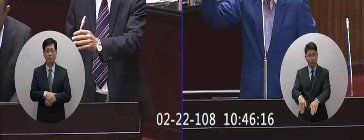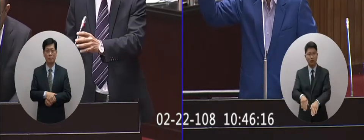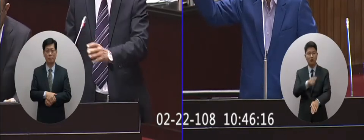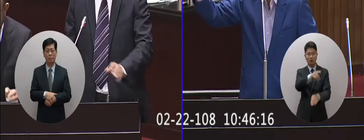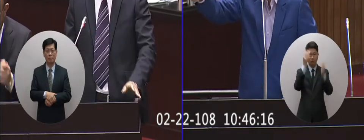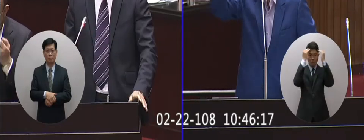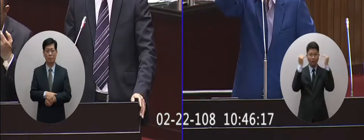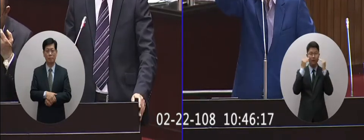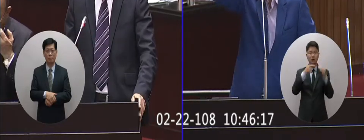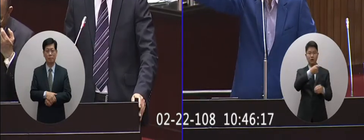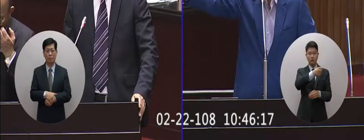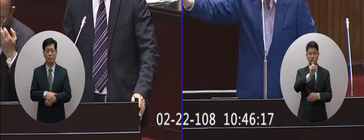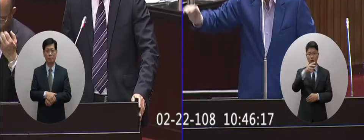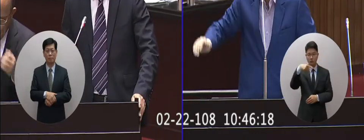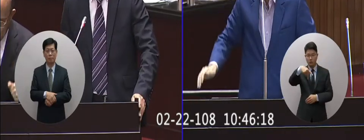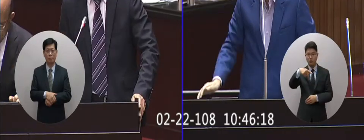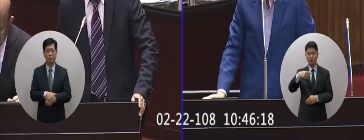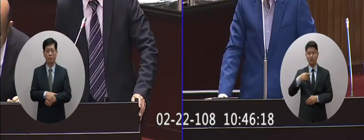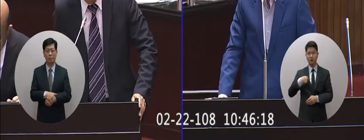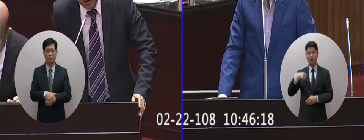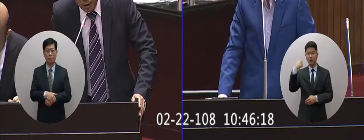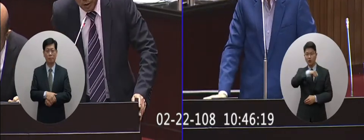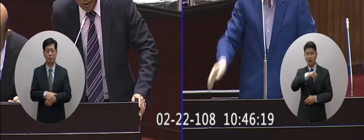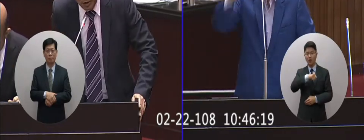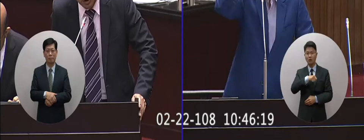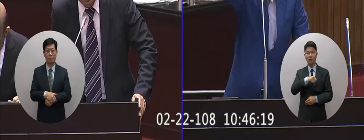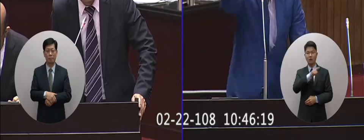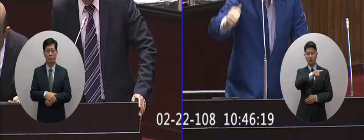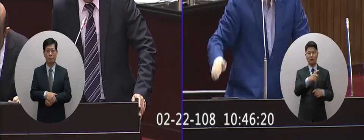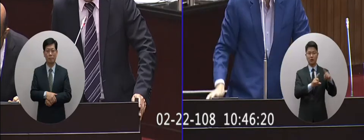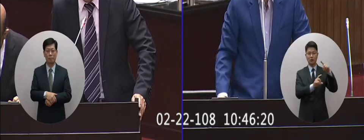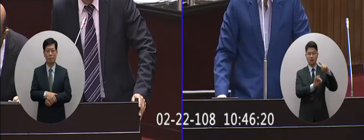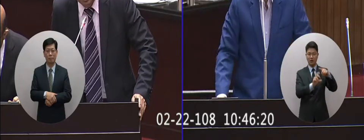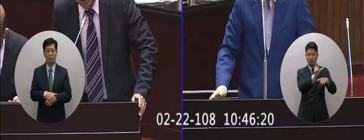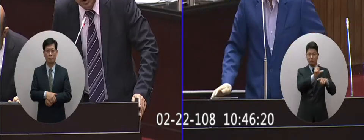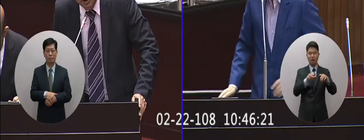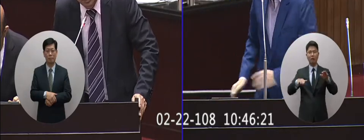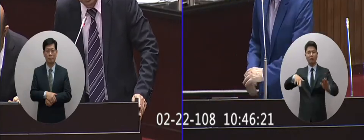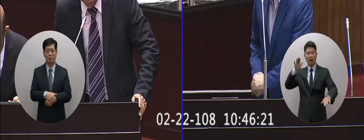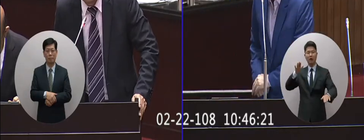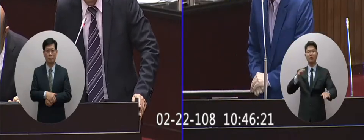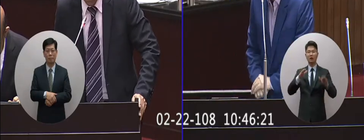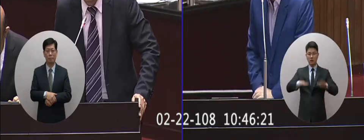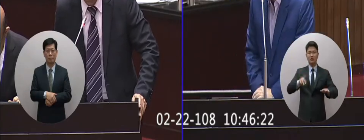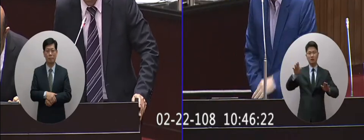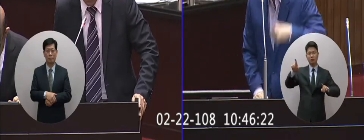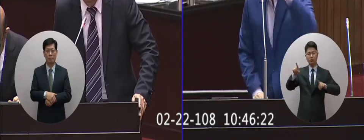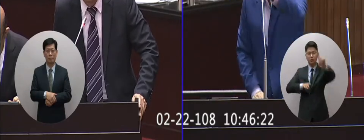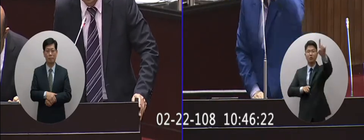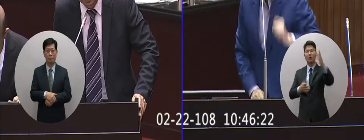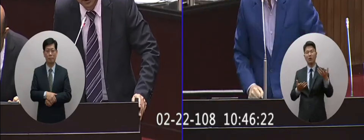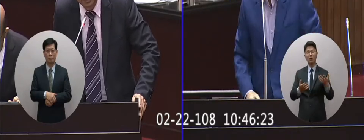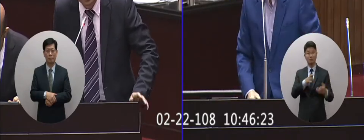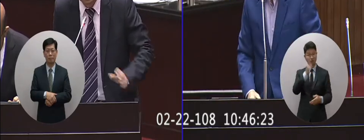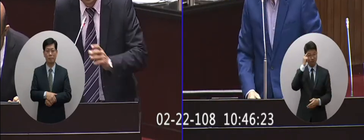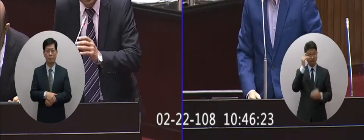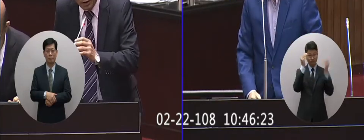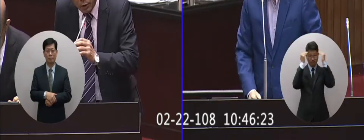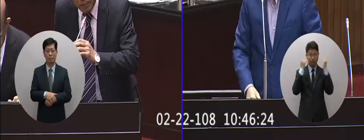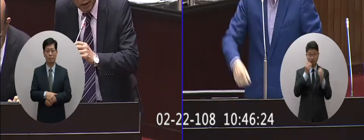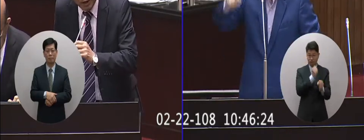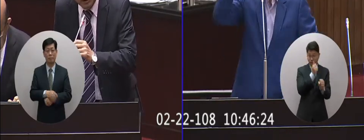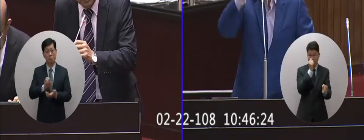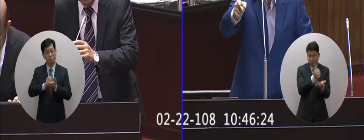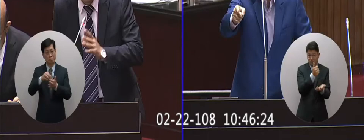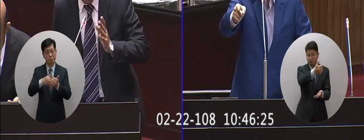的 GDP 不到台湾的60%，现在超过我们那么多哦。你认为韩国可以做得到，你就可以做得到？